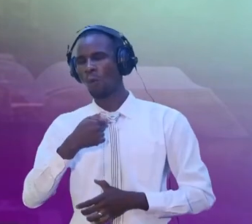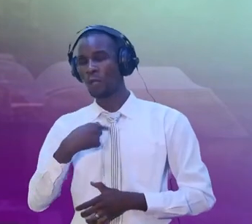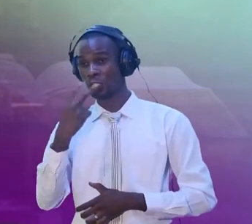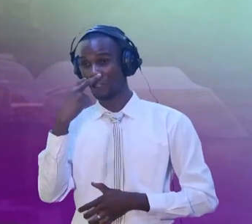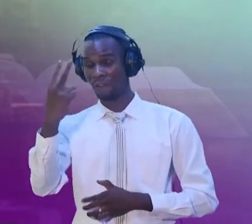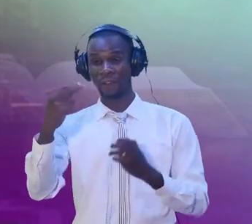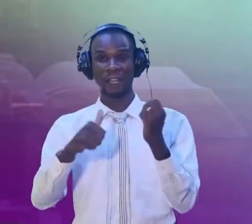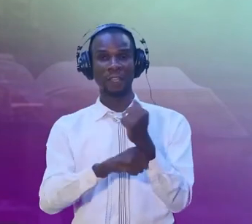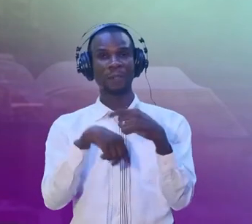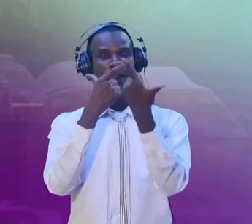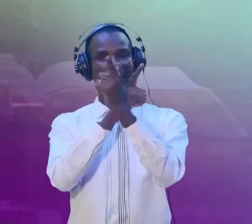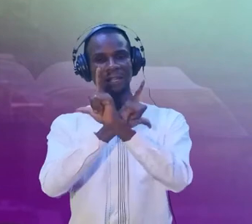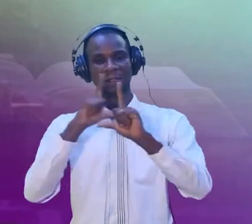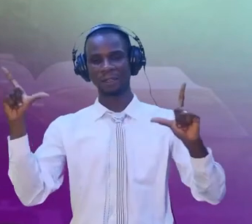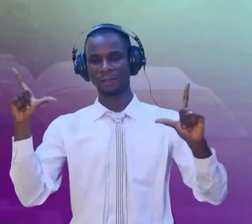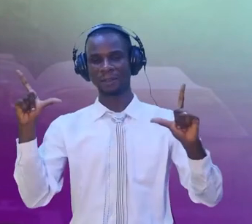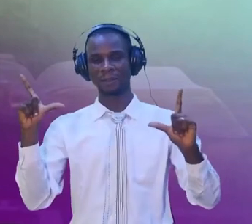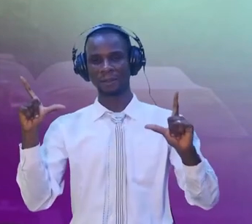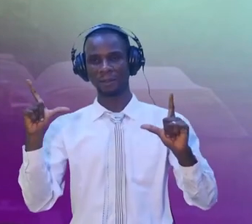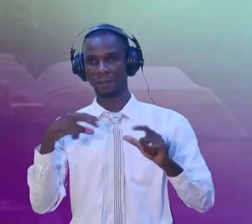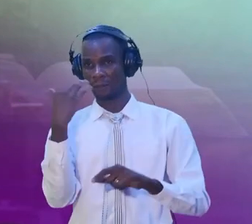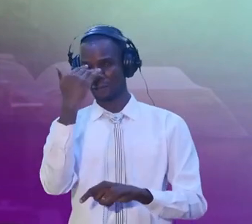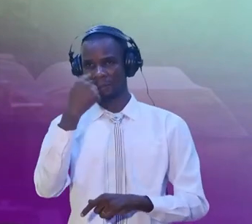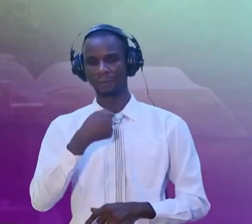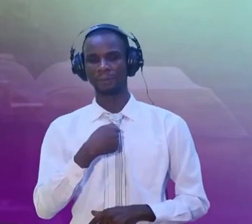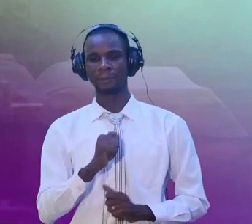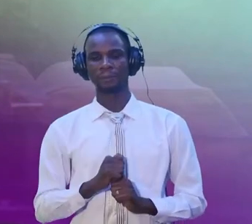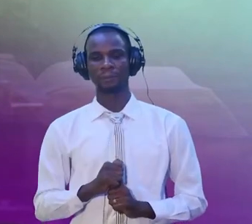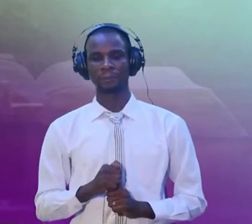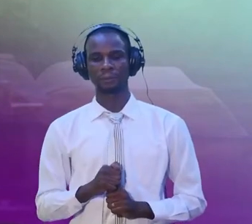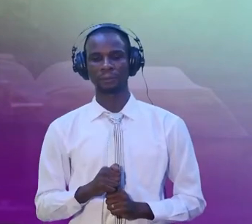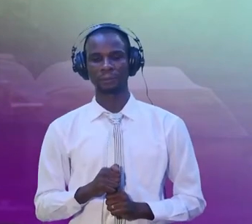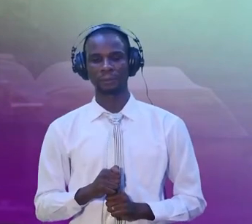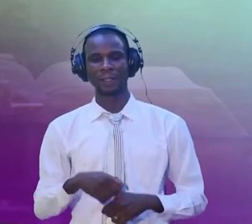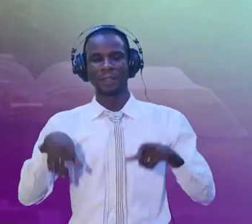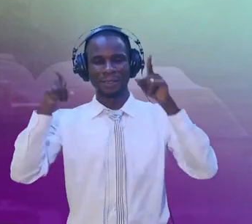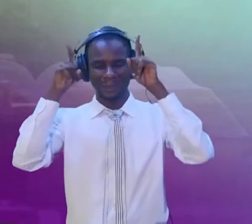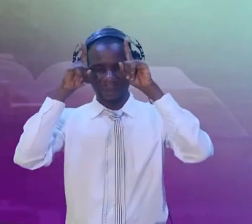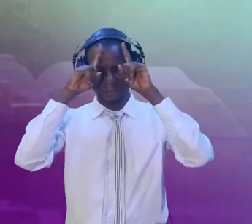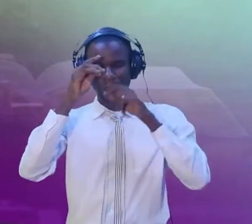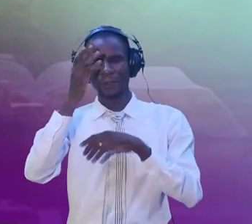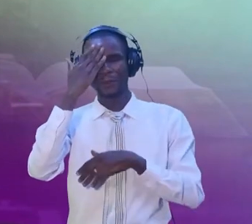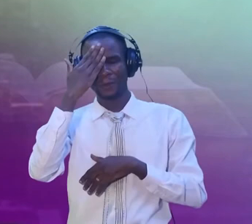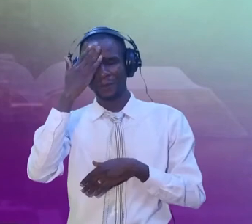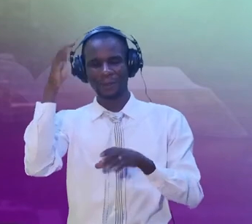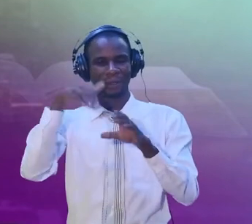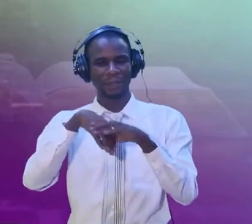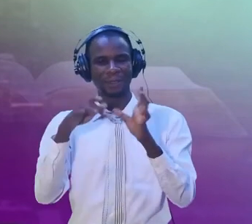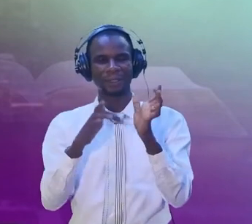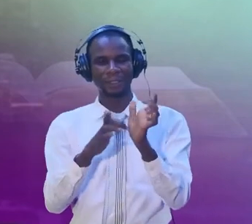maombi ninapoalika Yesu Kristo, nimeona watu wengi wamekombolewa machoni pangu hapa